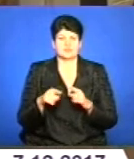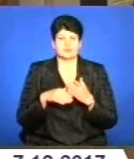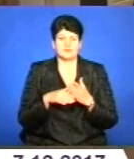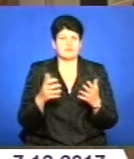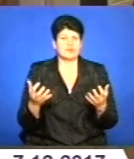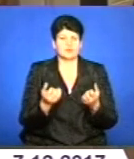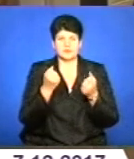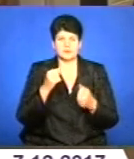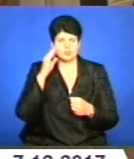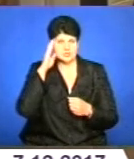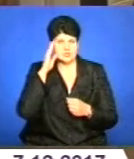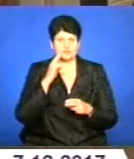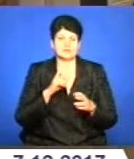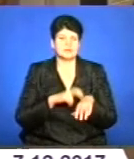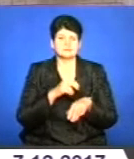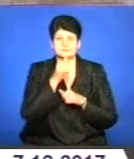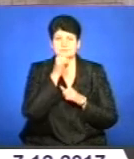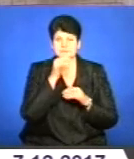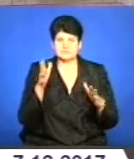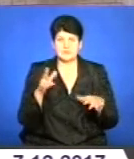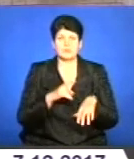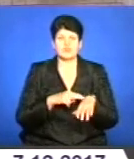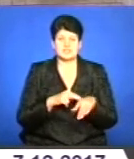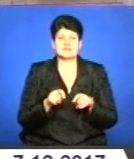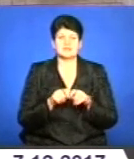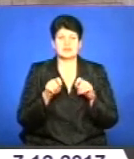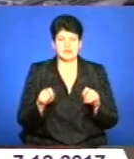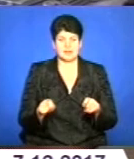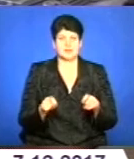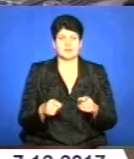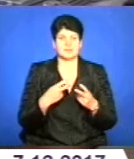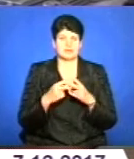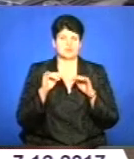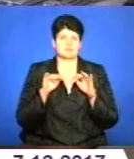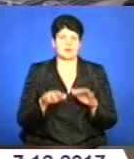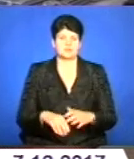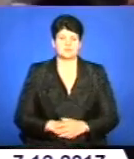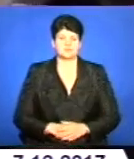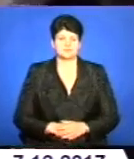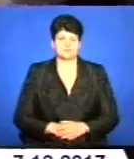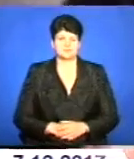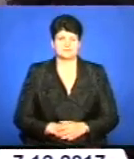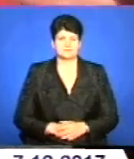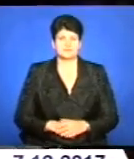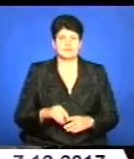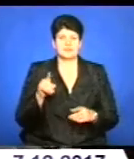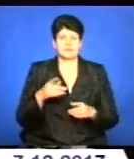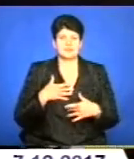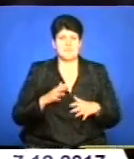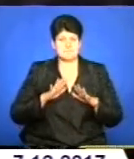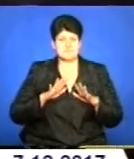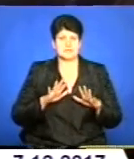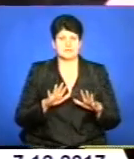Врятувати чоловіка лікарям не вдалося. Поліція відкрила кримінальну справу. І він сильно притиснув, і я